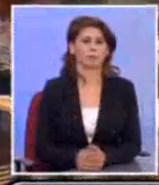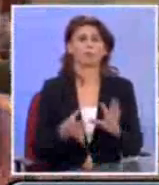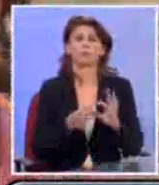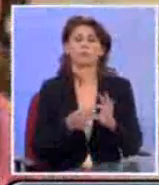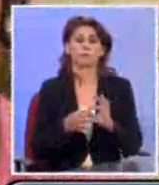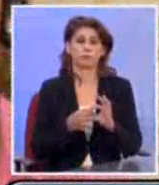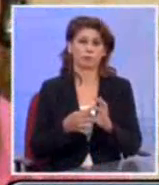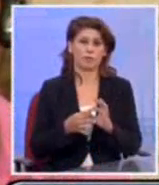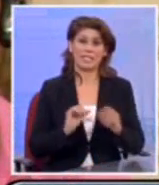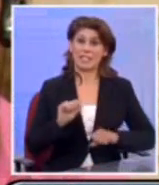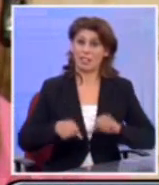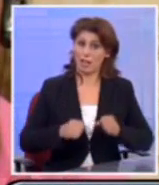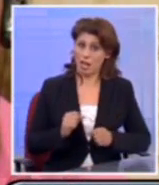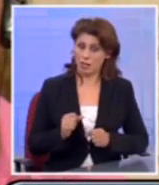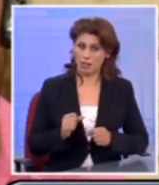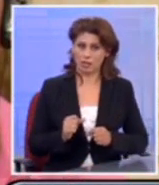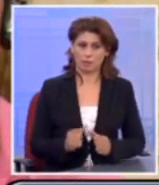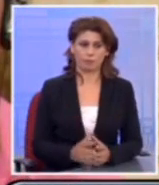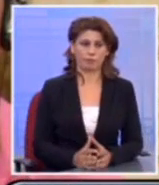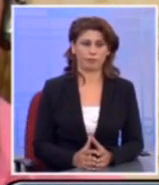συμμαχία στην δράση